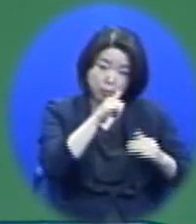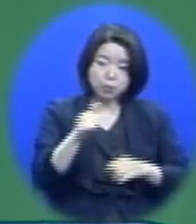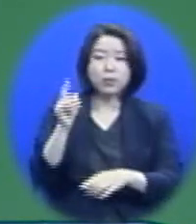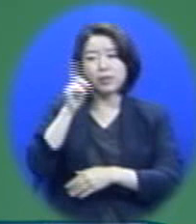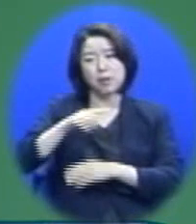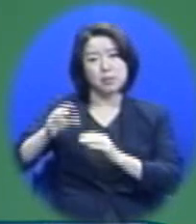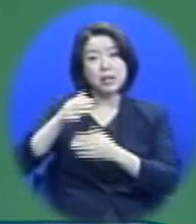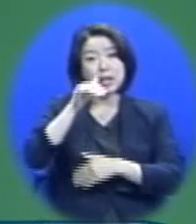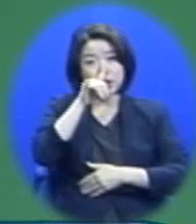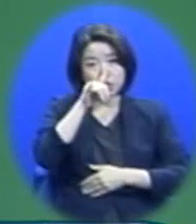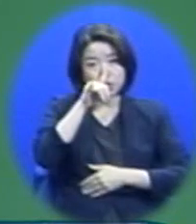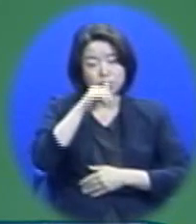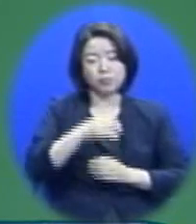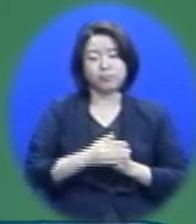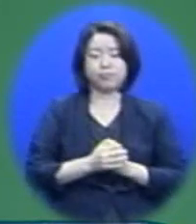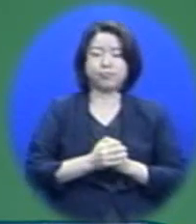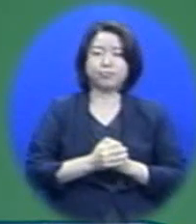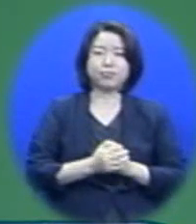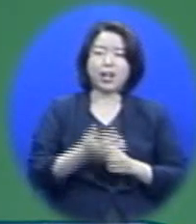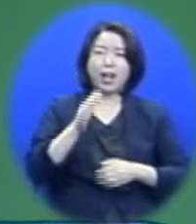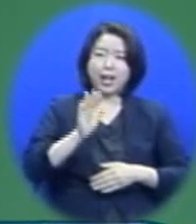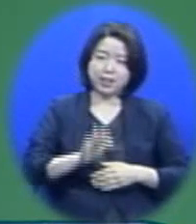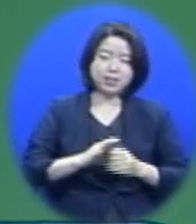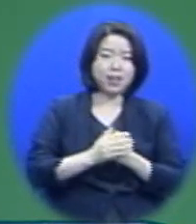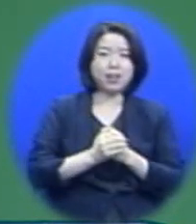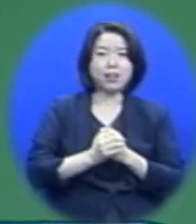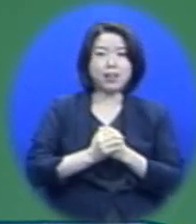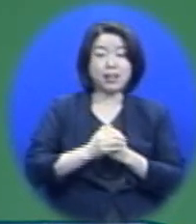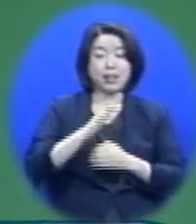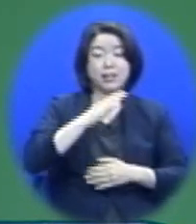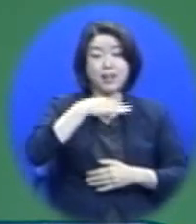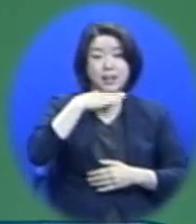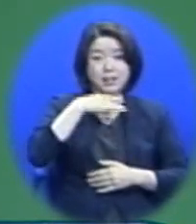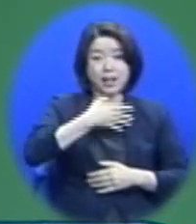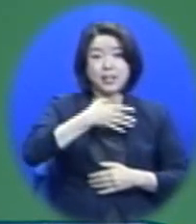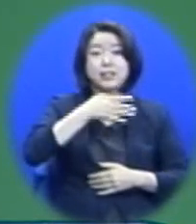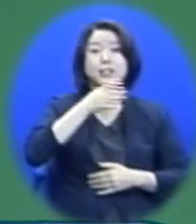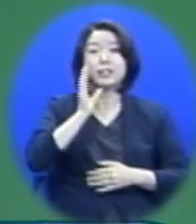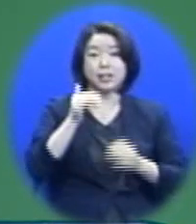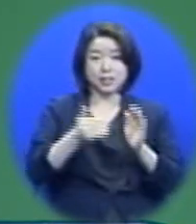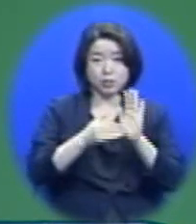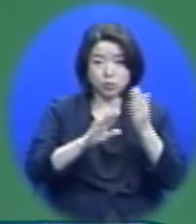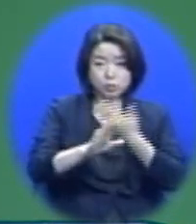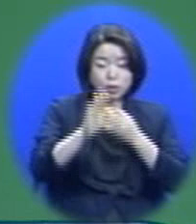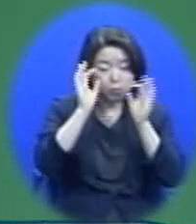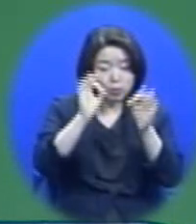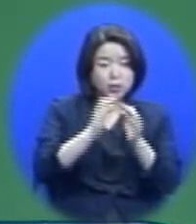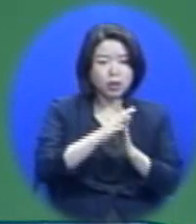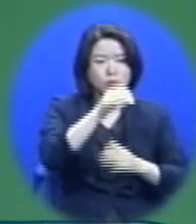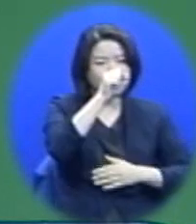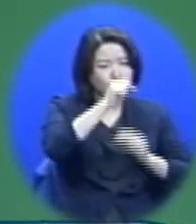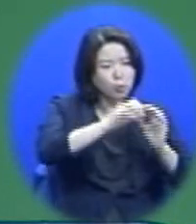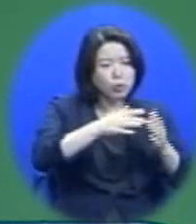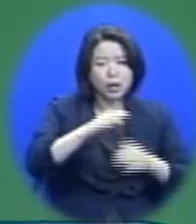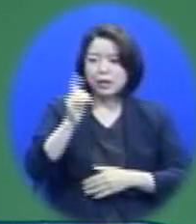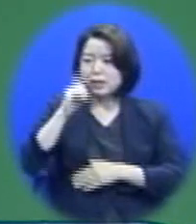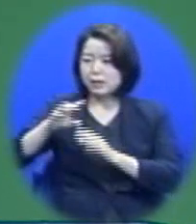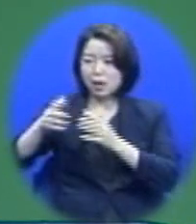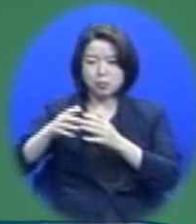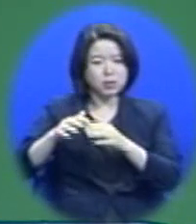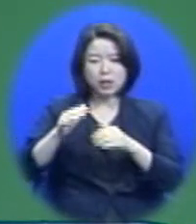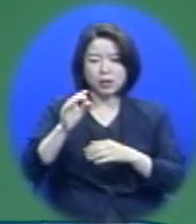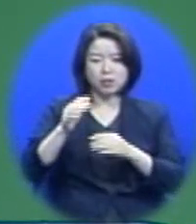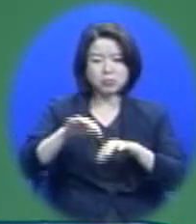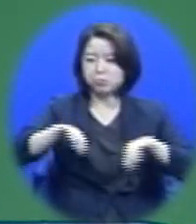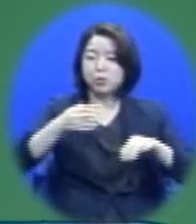그런데 철이 들고 난 다음에 보니까 좋은 나라, 나쁜 나라 따로 없어요. 다 좋은